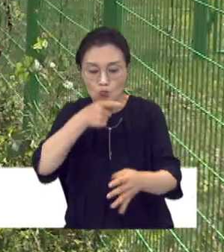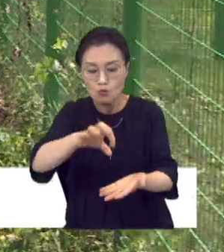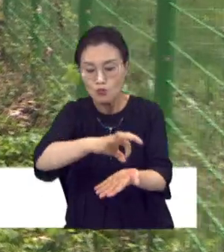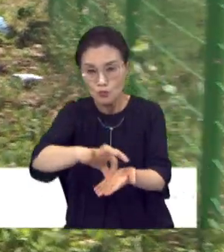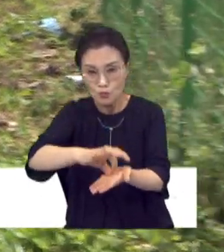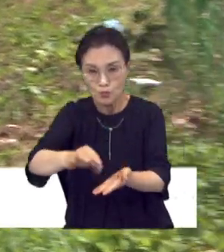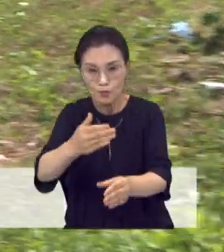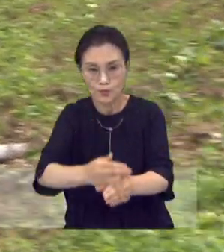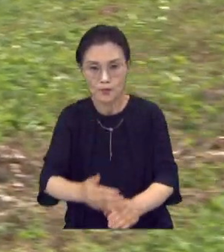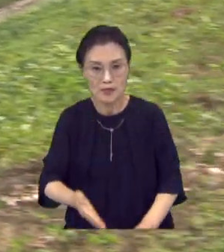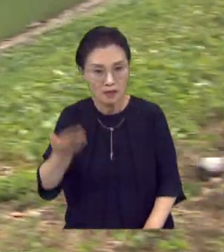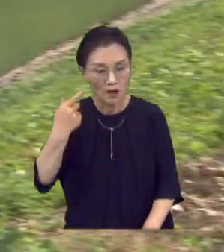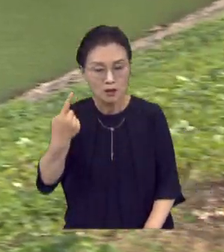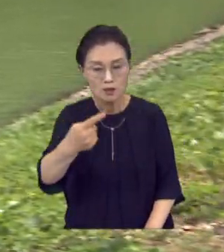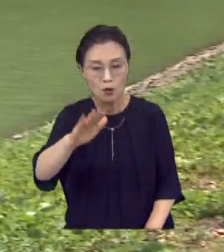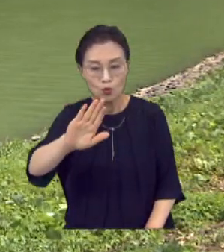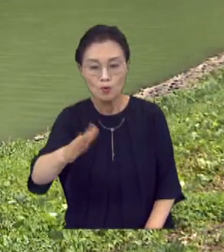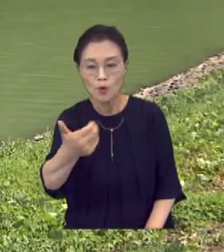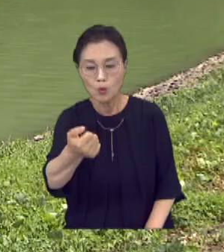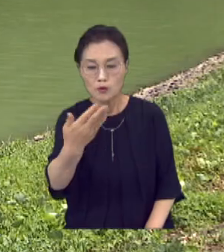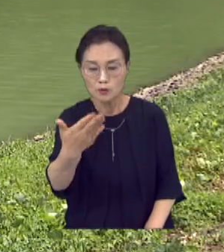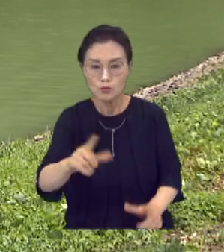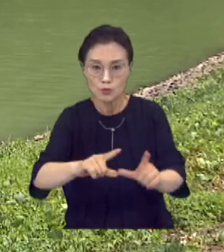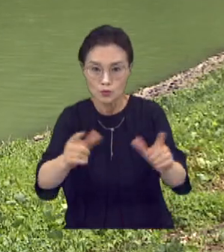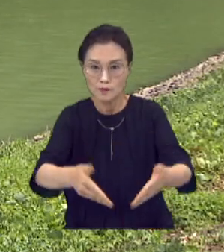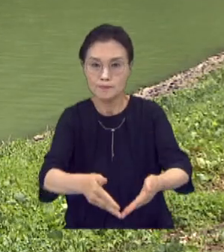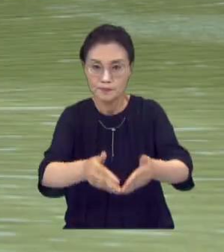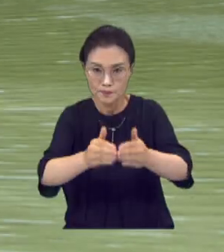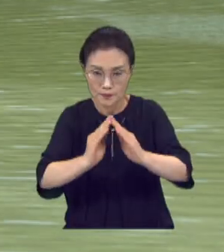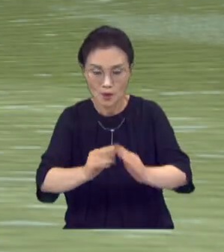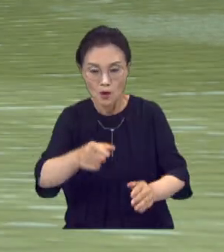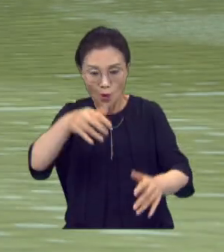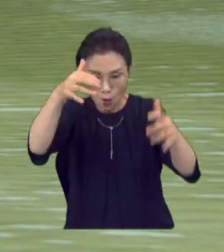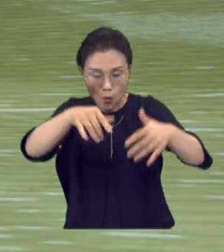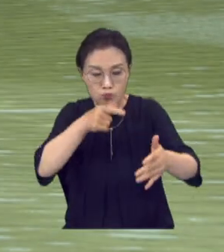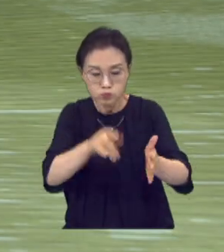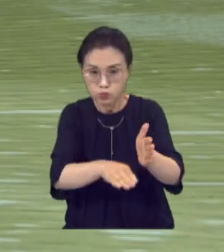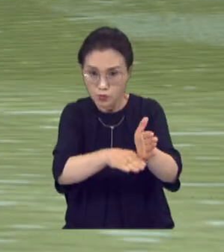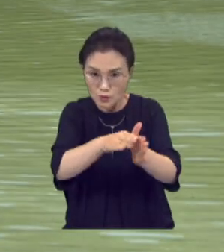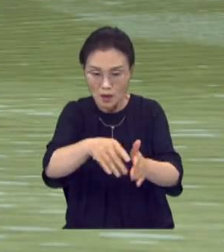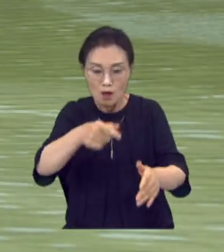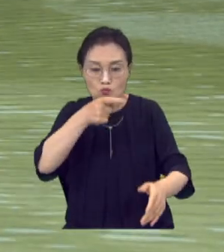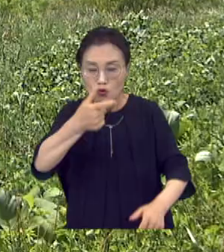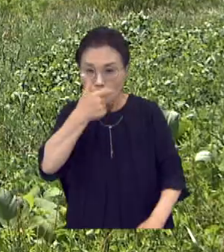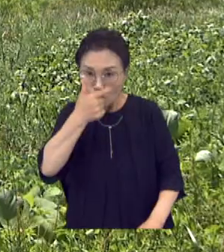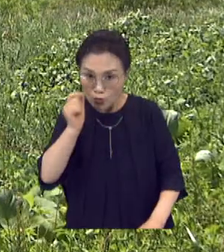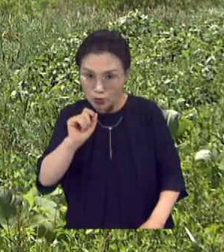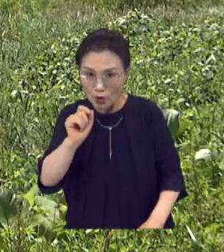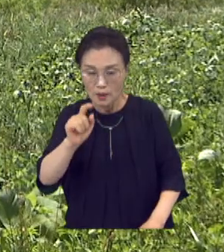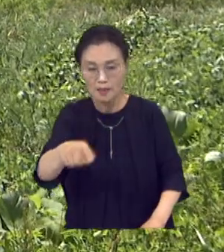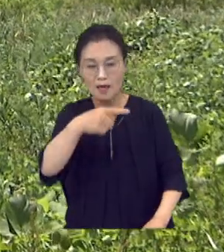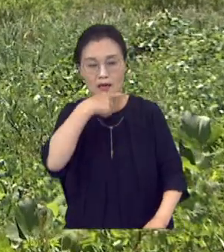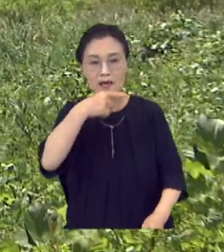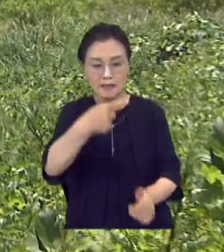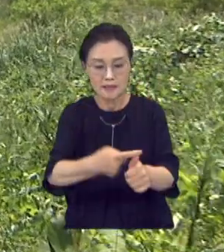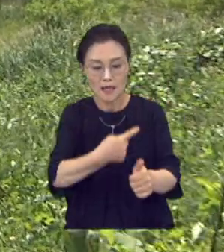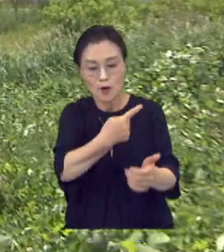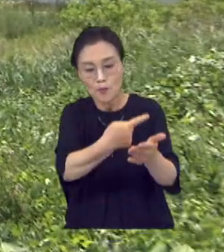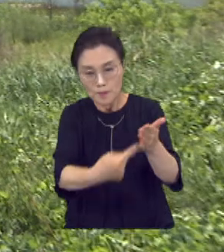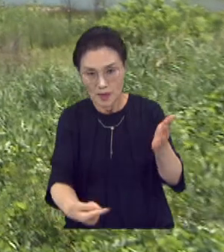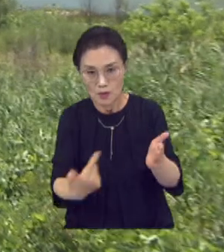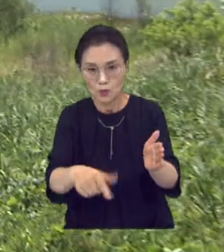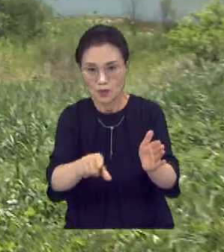있습니다. 지난 1959년 준공돼 홍수와 가뭄 등 재난에 대비한 농업 기반